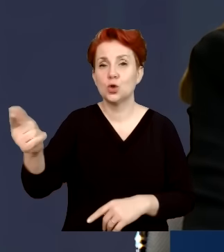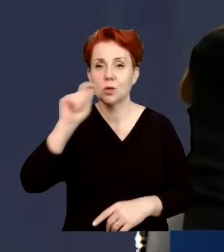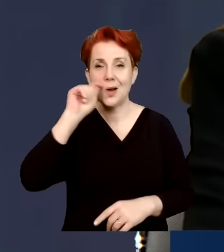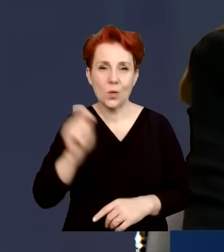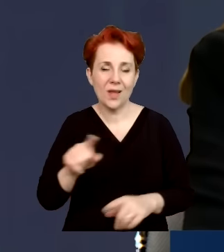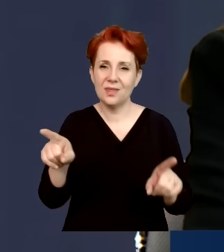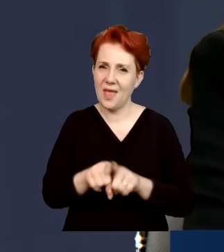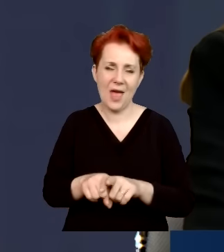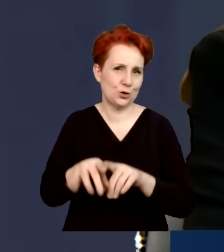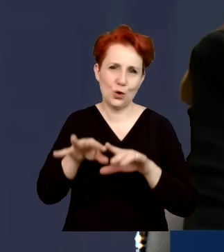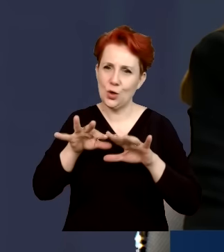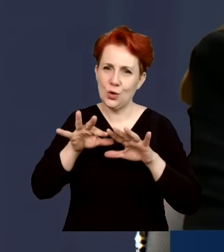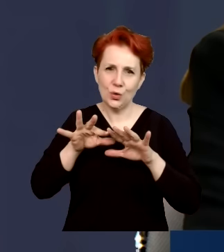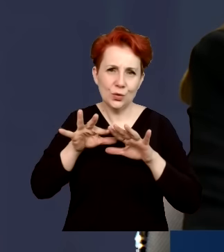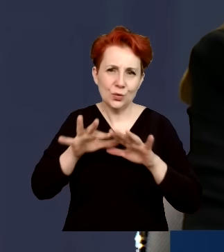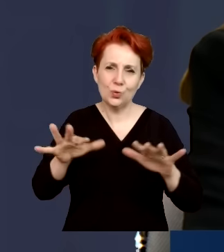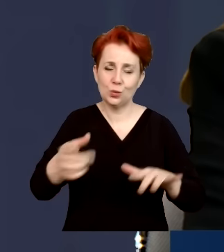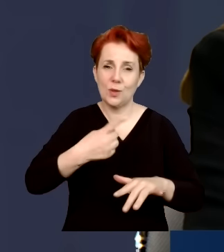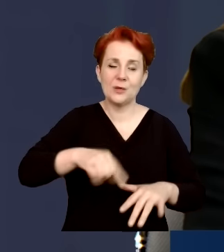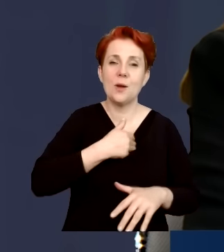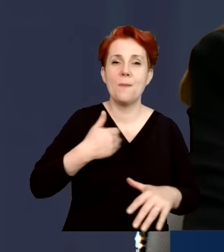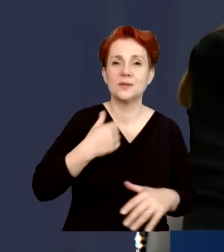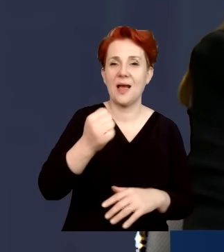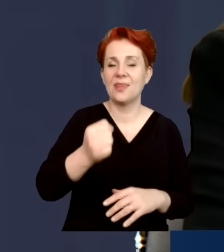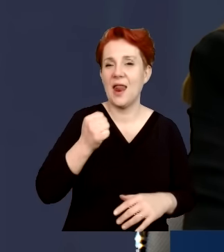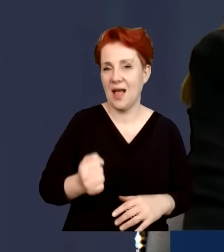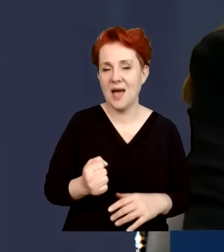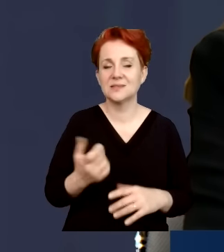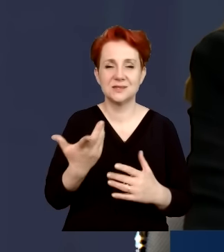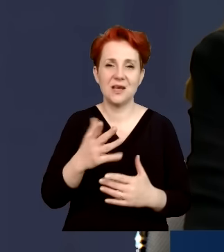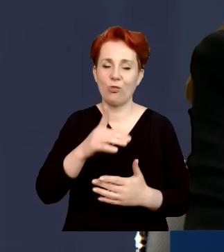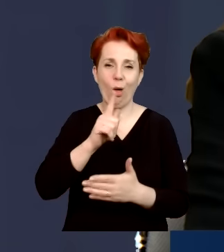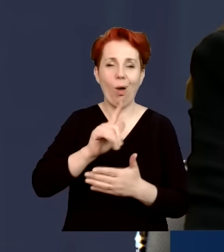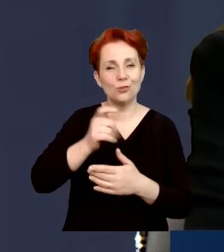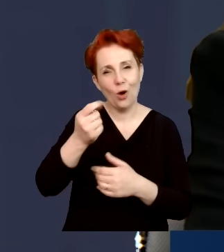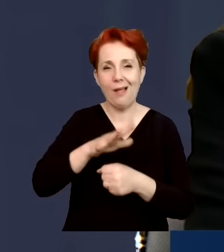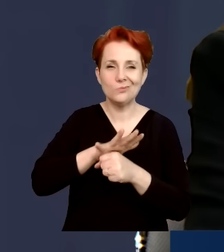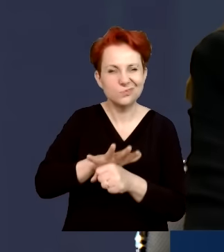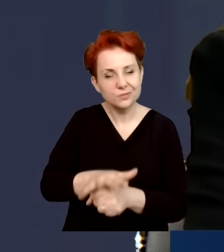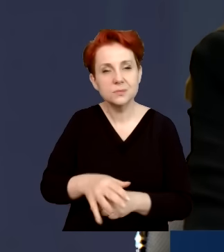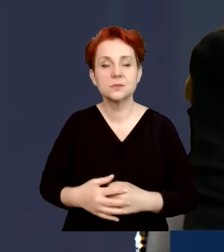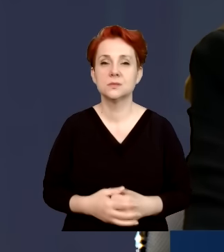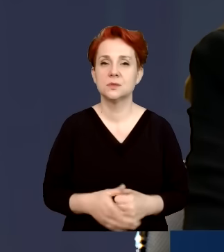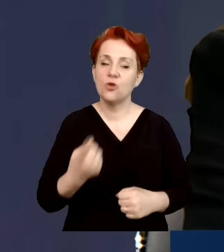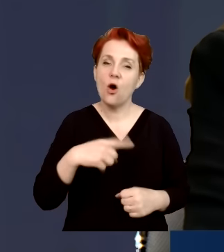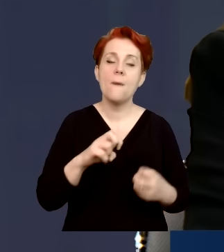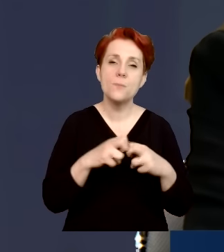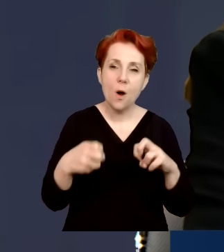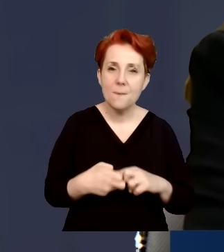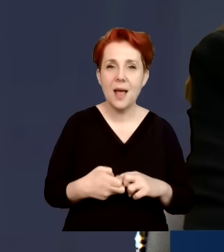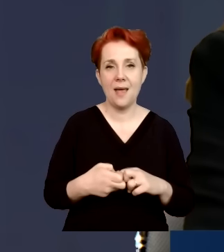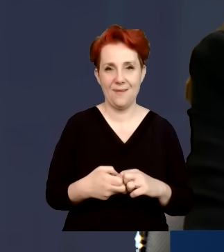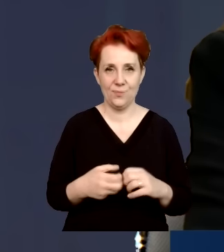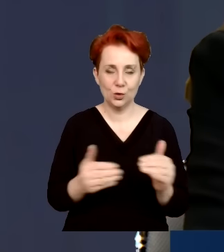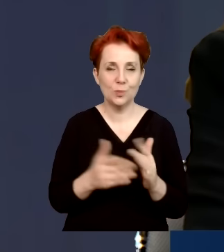pozwala na to, aby dyskredytować polską delegację. No jest to niestety problem, który musimy tutaj też się z nim zmierzyć, że